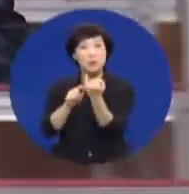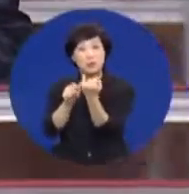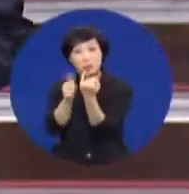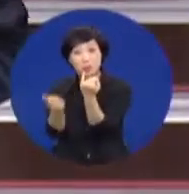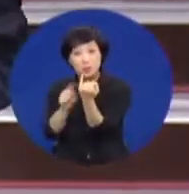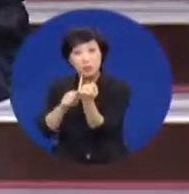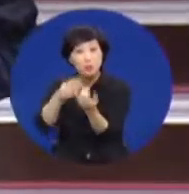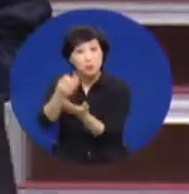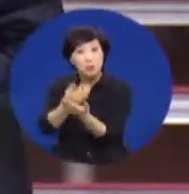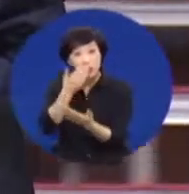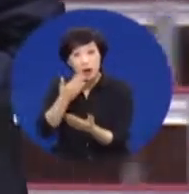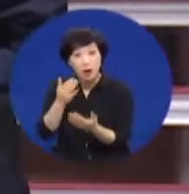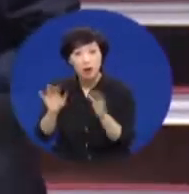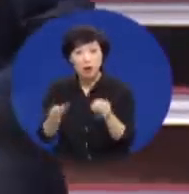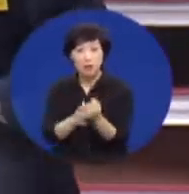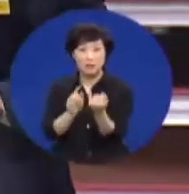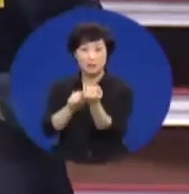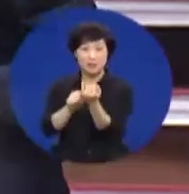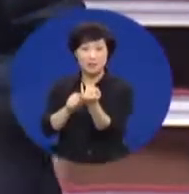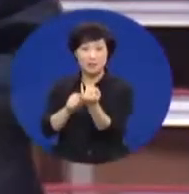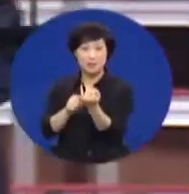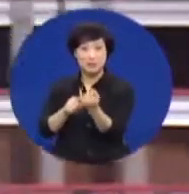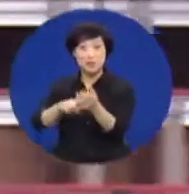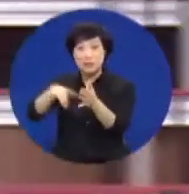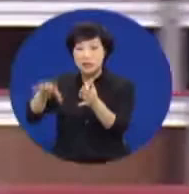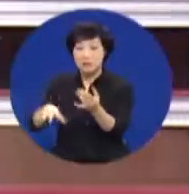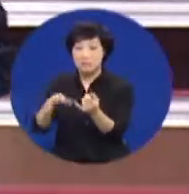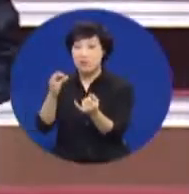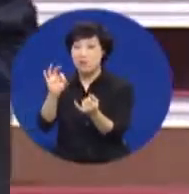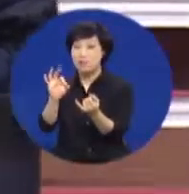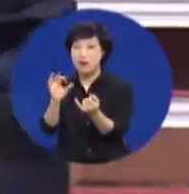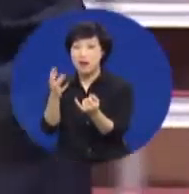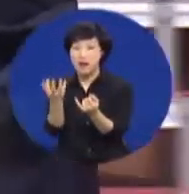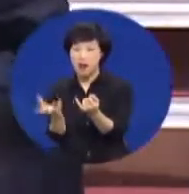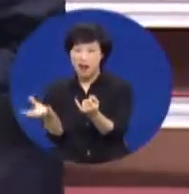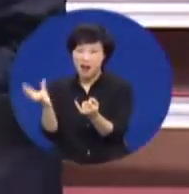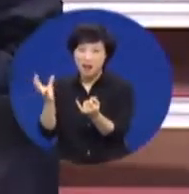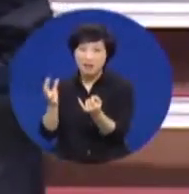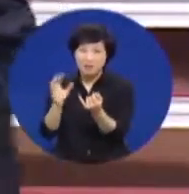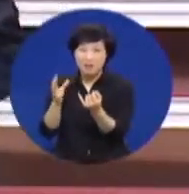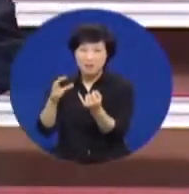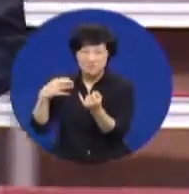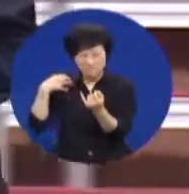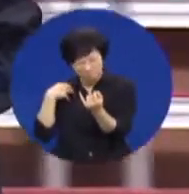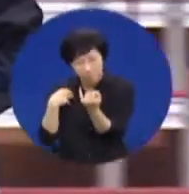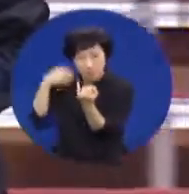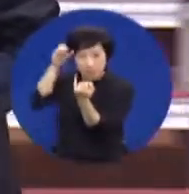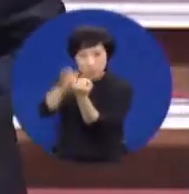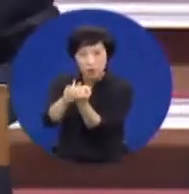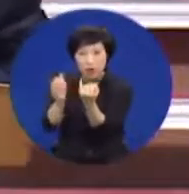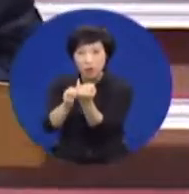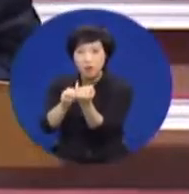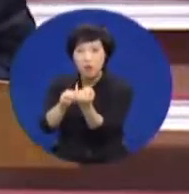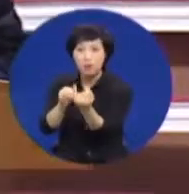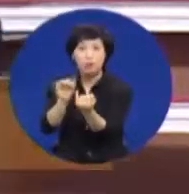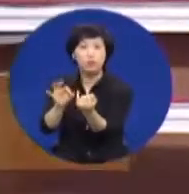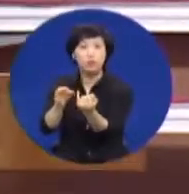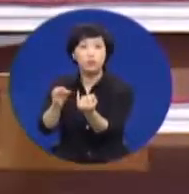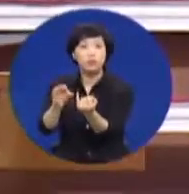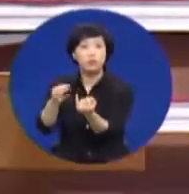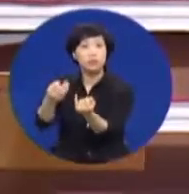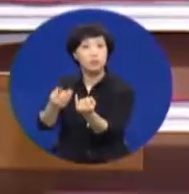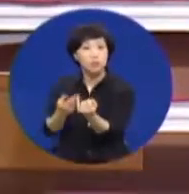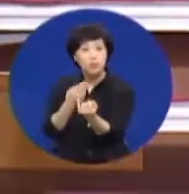있습니까? 가서 세금을 많이 매깁니다. 안 내놓으면 난리 납니다. 왜? 노마의